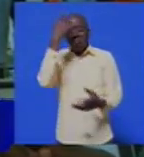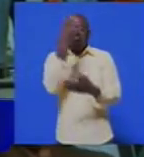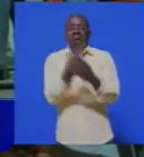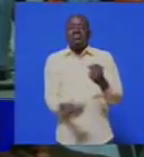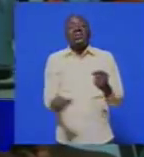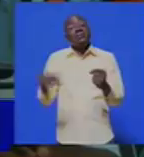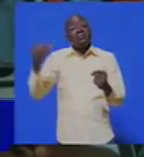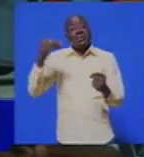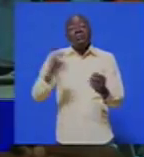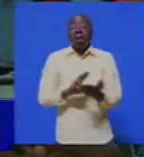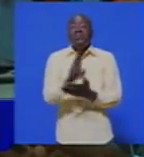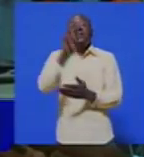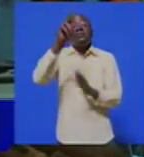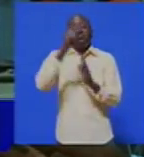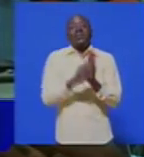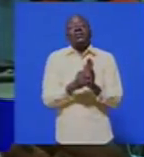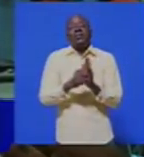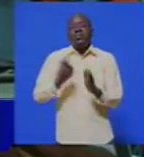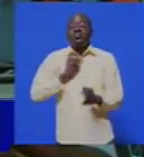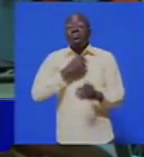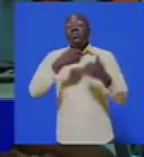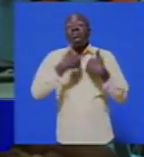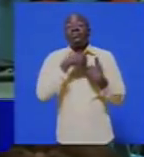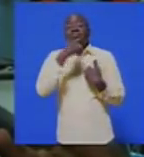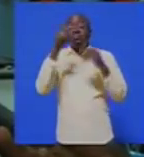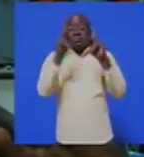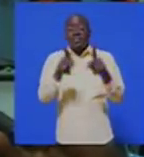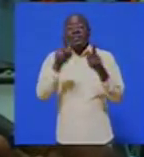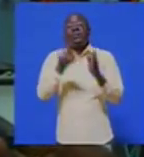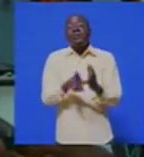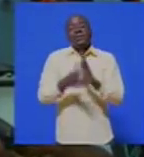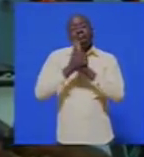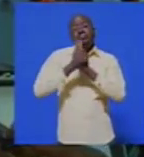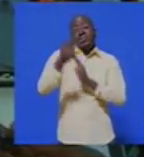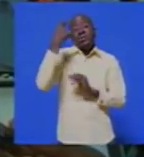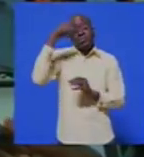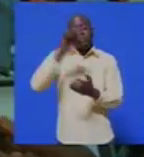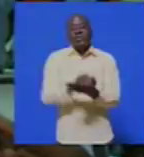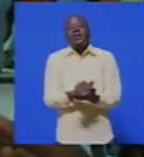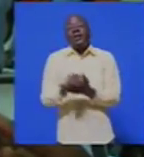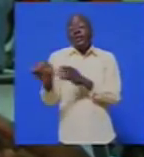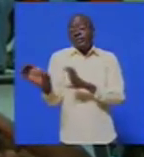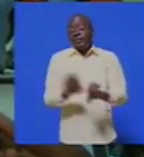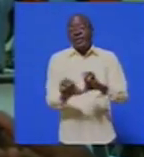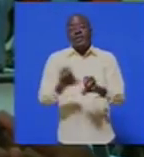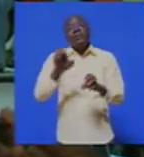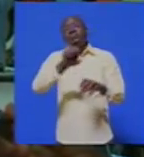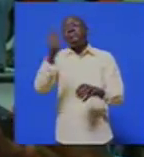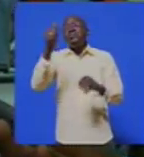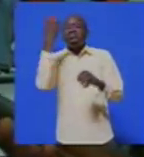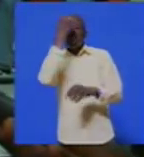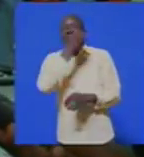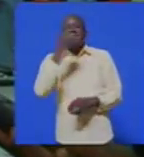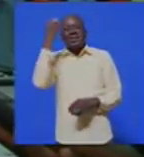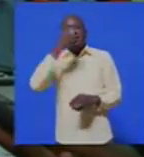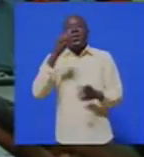maintenance, parce que nous n'avons pas donc le personnel qualifié pour le faire. Il faut qu'on fasse venir des ingénieurs d'Europe ou